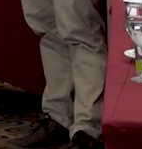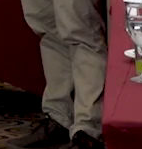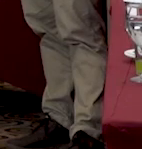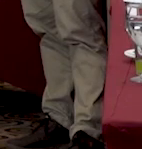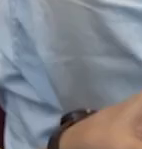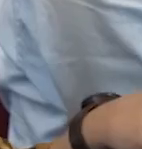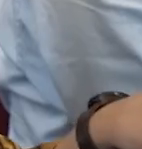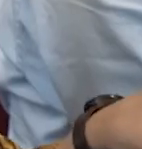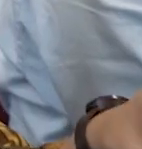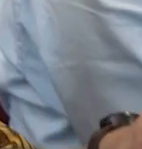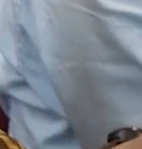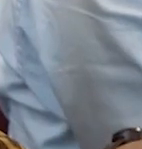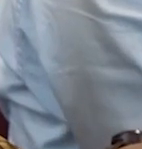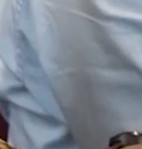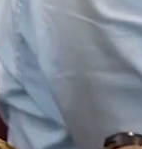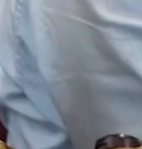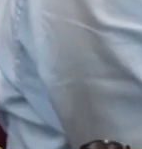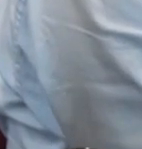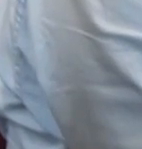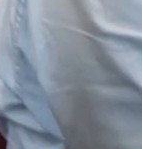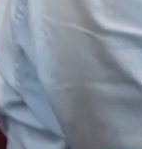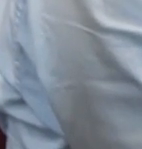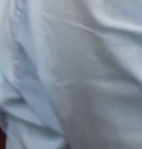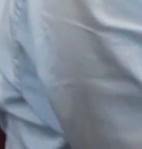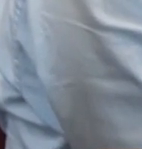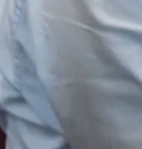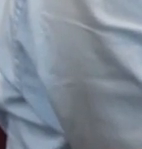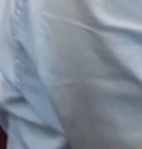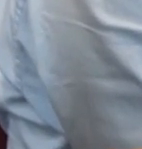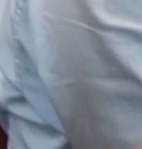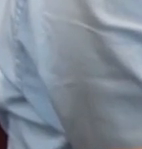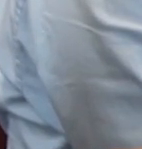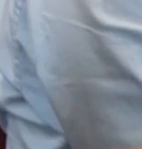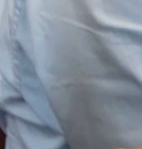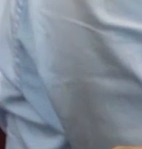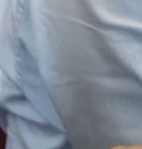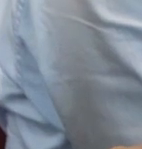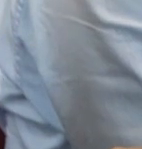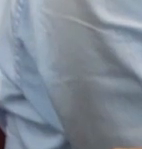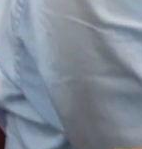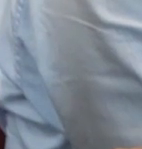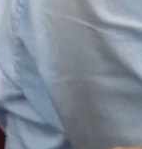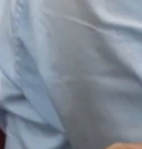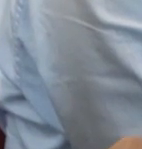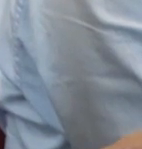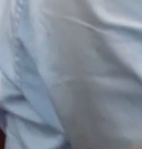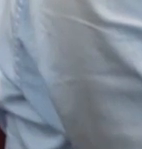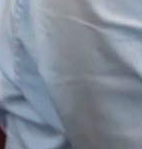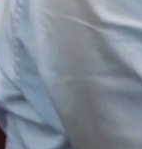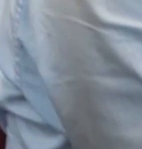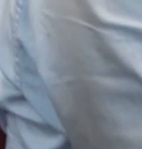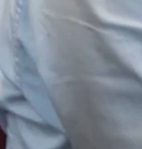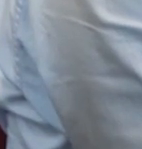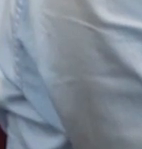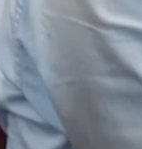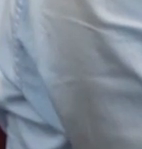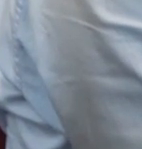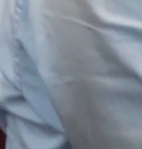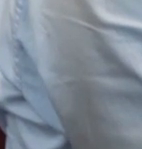kurang lebih masih di ampuh oleh pusat yang masih teringat itu waktu di Gunungkidul ya